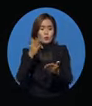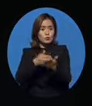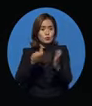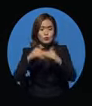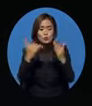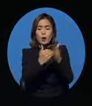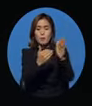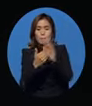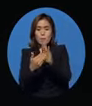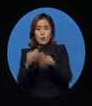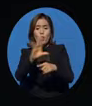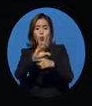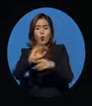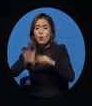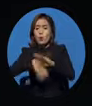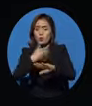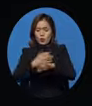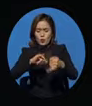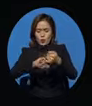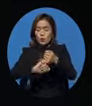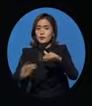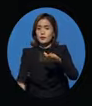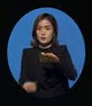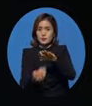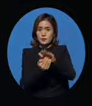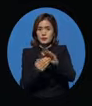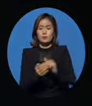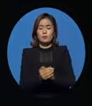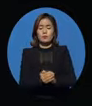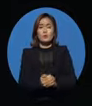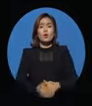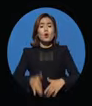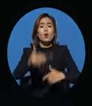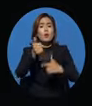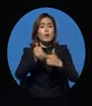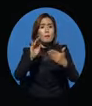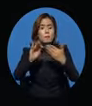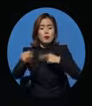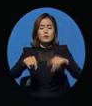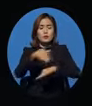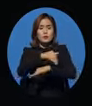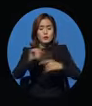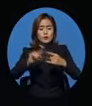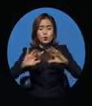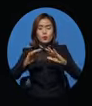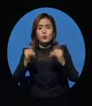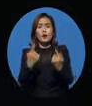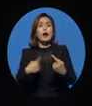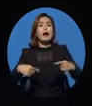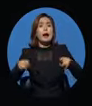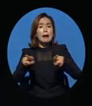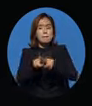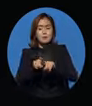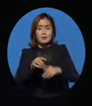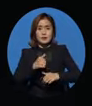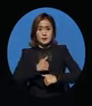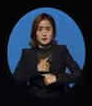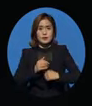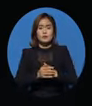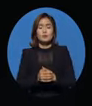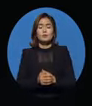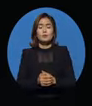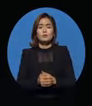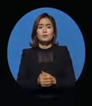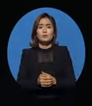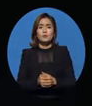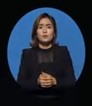막을 언론 개혁 반드시 해내겠습니다 호남의 미래를 위한 정책도 국민과 함께 안 원수 하겠읍니다 광주